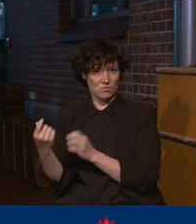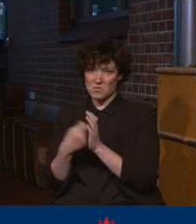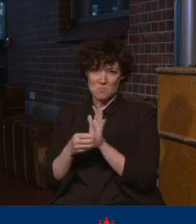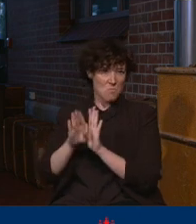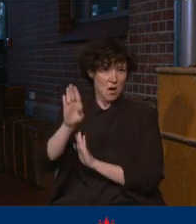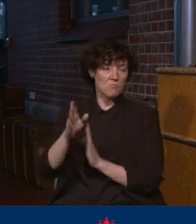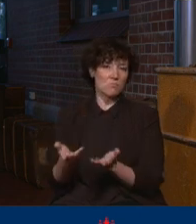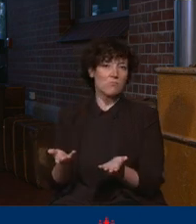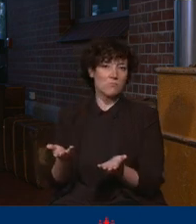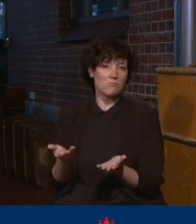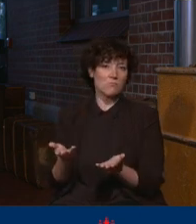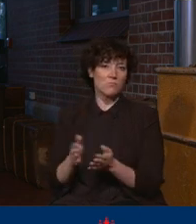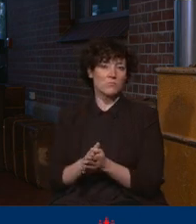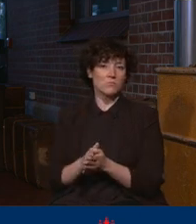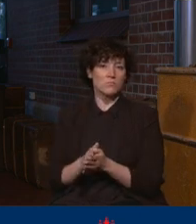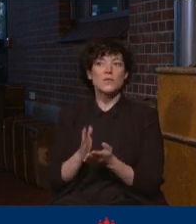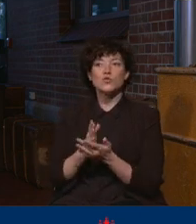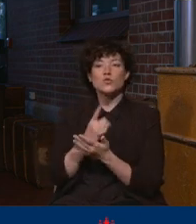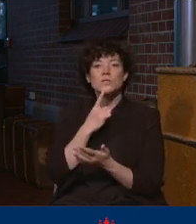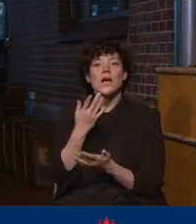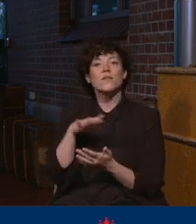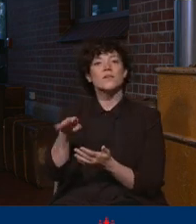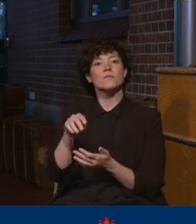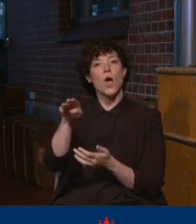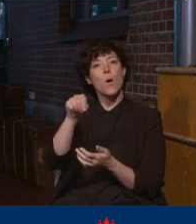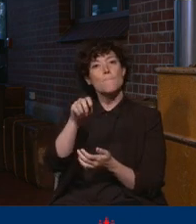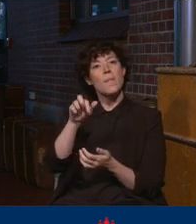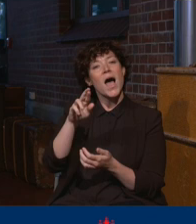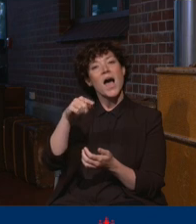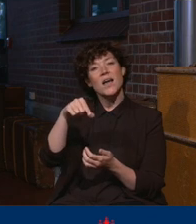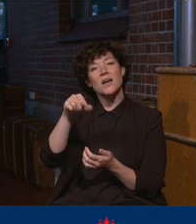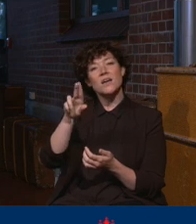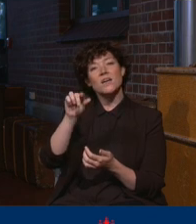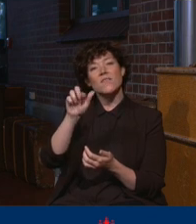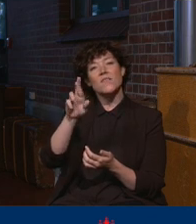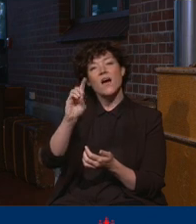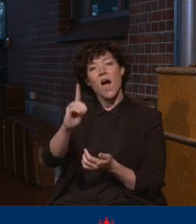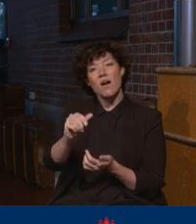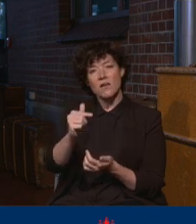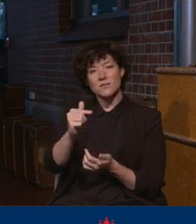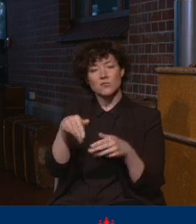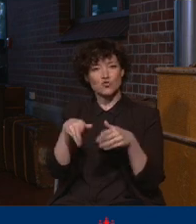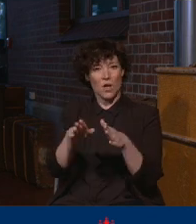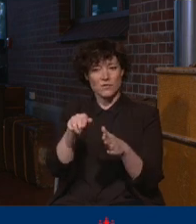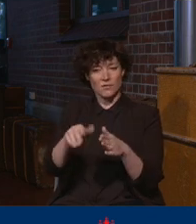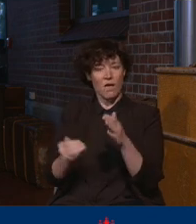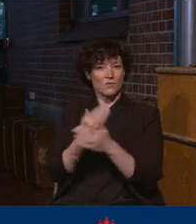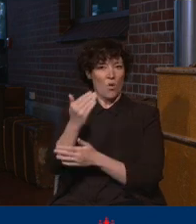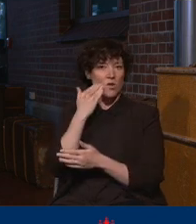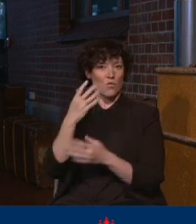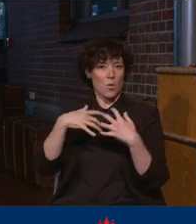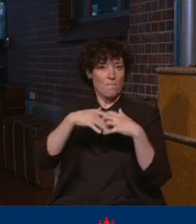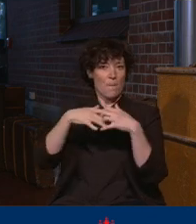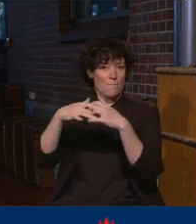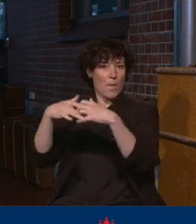das dort wie hatte schon gesagt hat eben in der marktstraße jetzt sehr viele neue wohnungen entstehen heißt eigentlich darauf hin